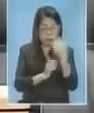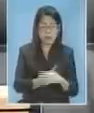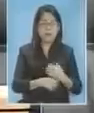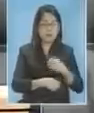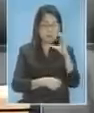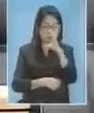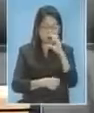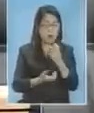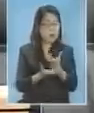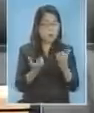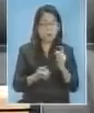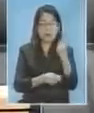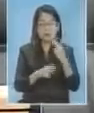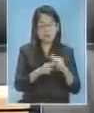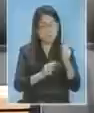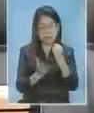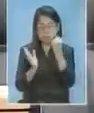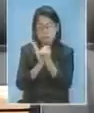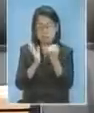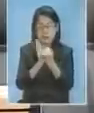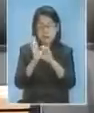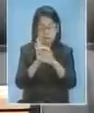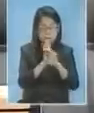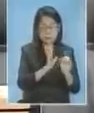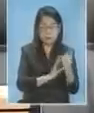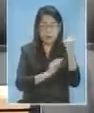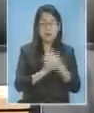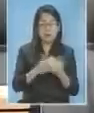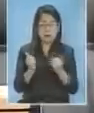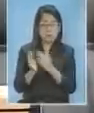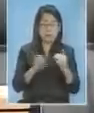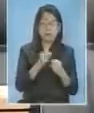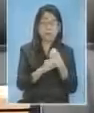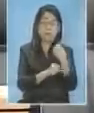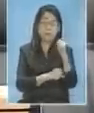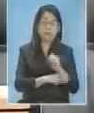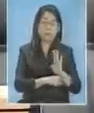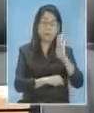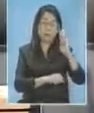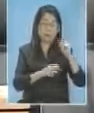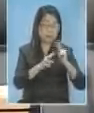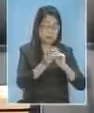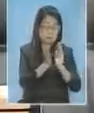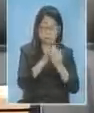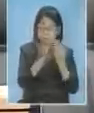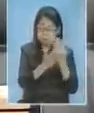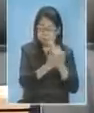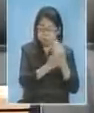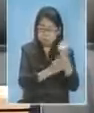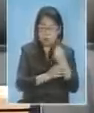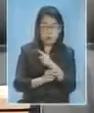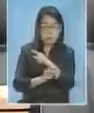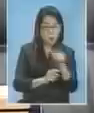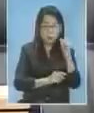ภัณฑ์ใหม่ๆนวัตกรรมใหม่ๆขึ้นมา10ปีให้หลังกลายเป็นบริษัทที่มูลค่าแบรนด์ของบริษัทนั้นสูง